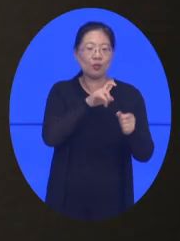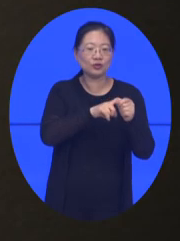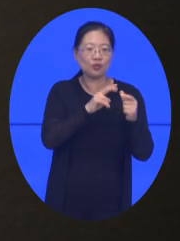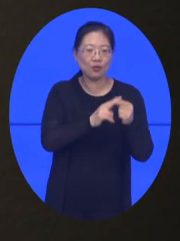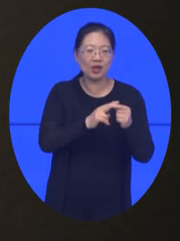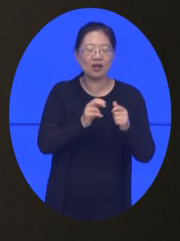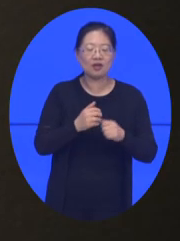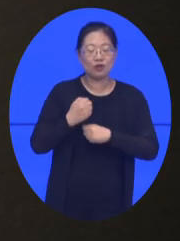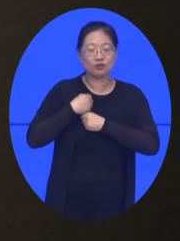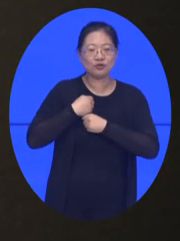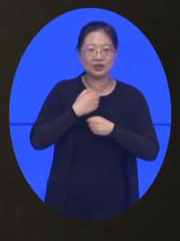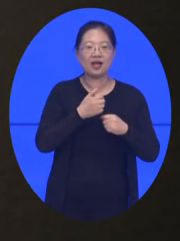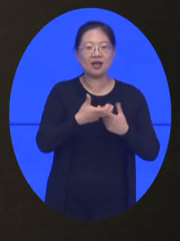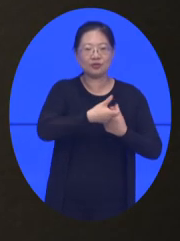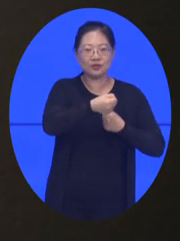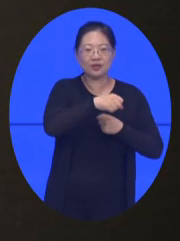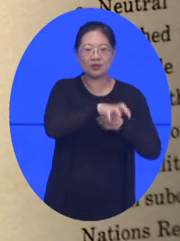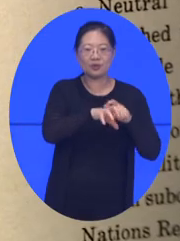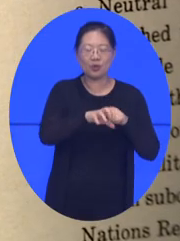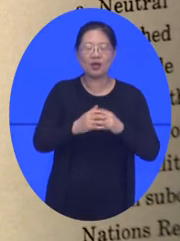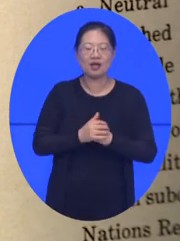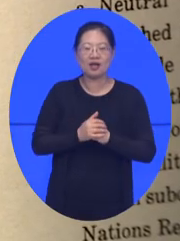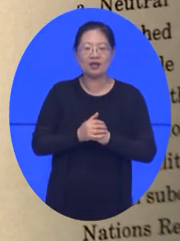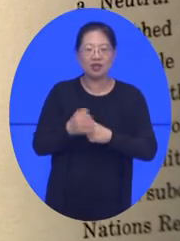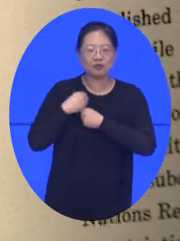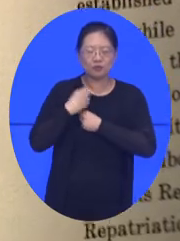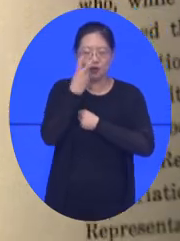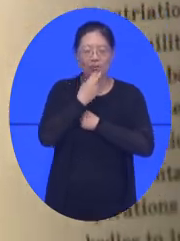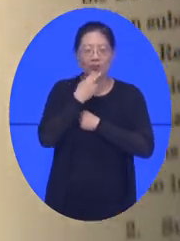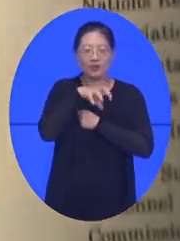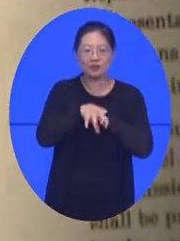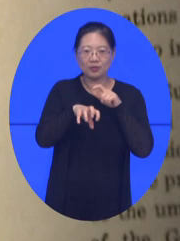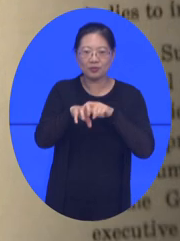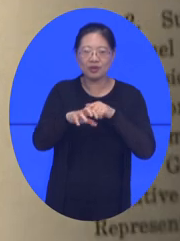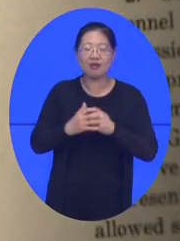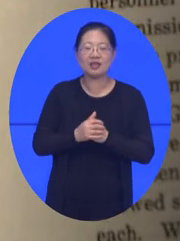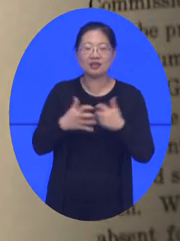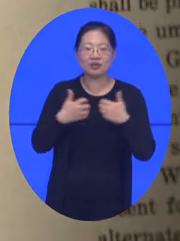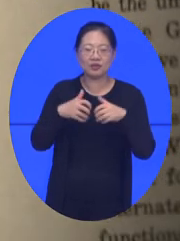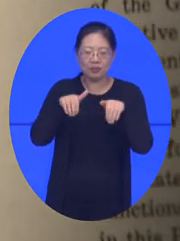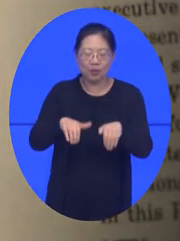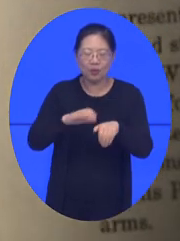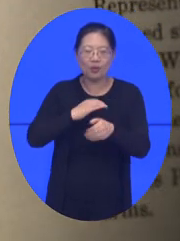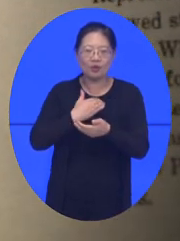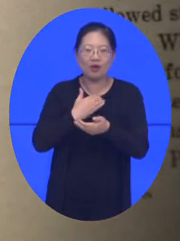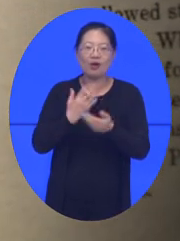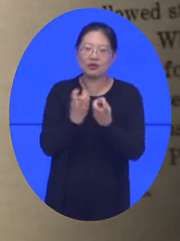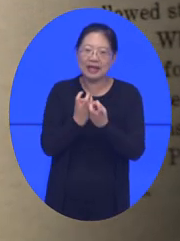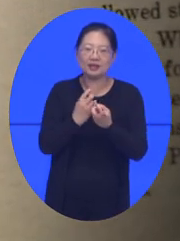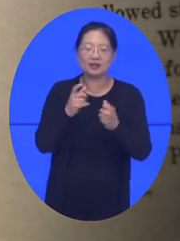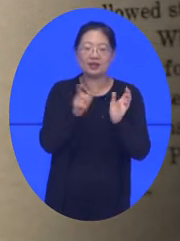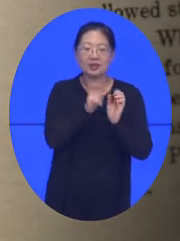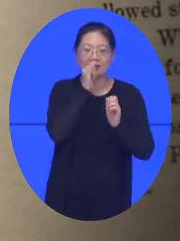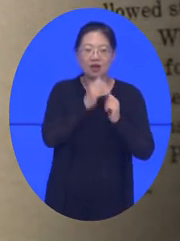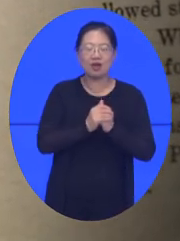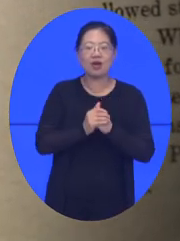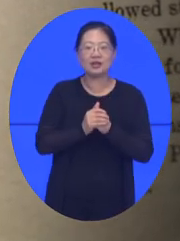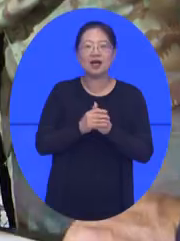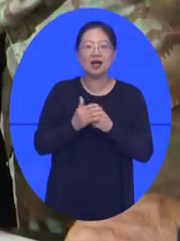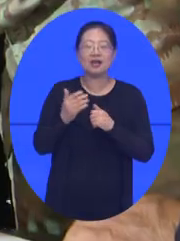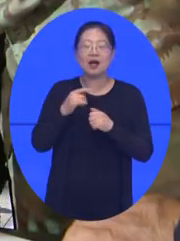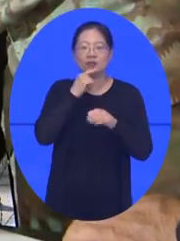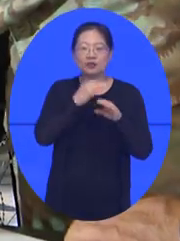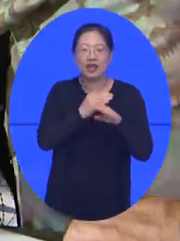목적과 군사 분계선, 비무장지대, 정전과 전쟁 포로 조치 등이 담겼습니다. 또 조선인민군과